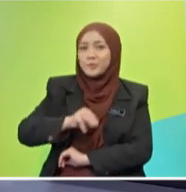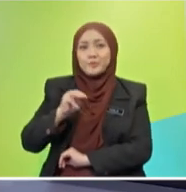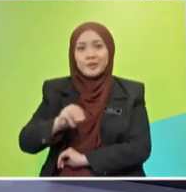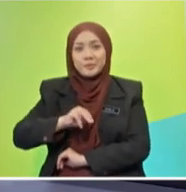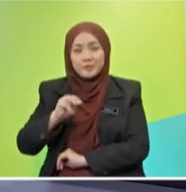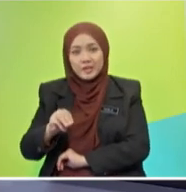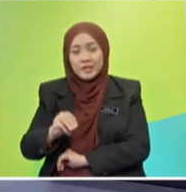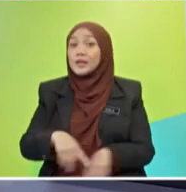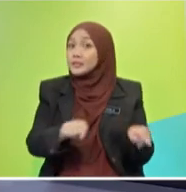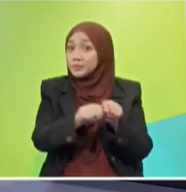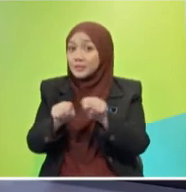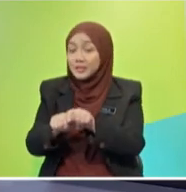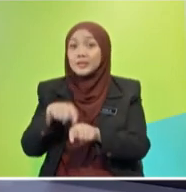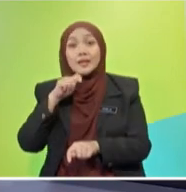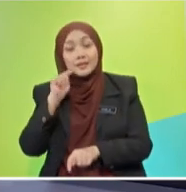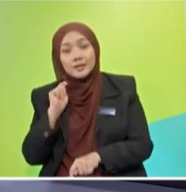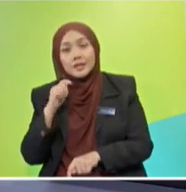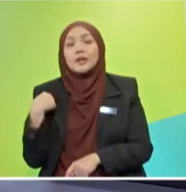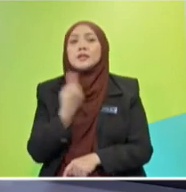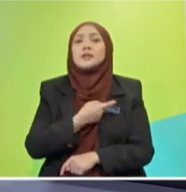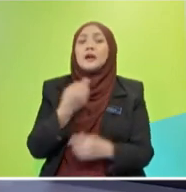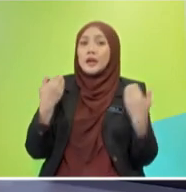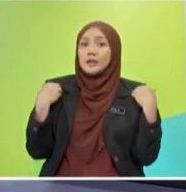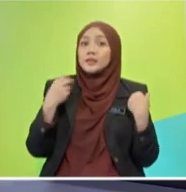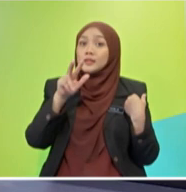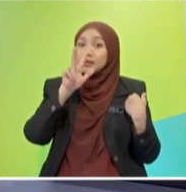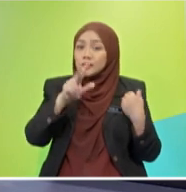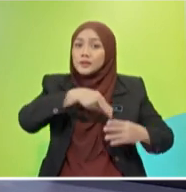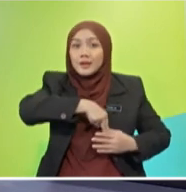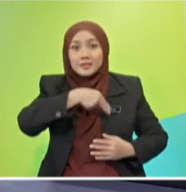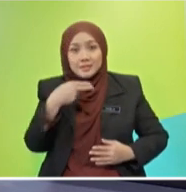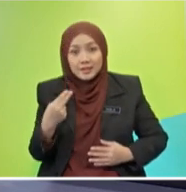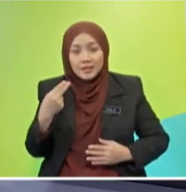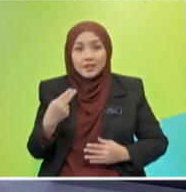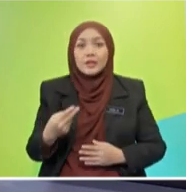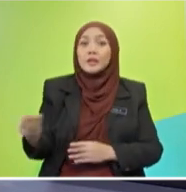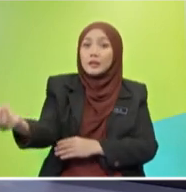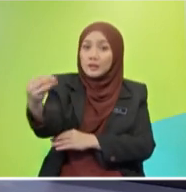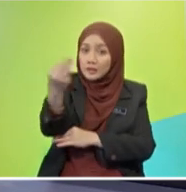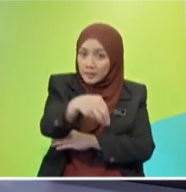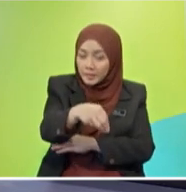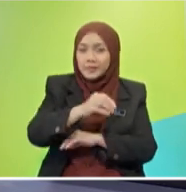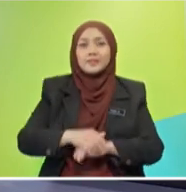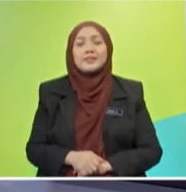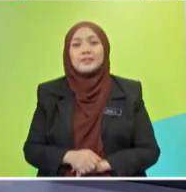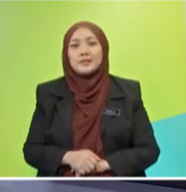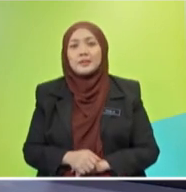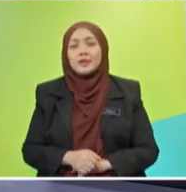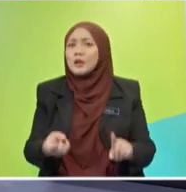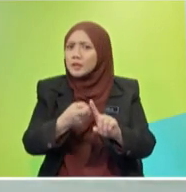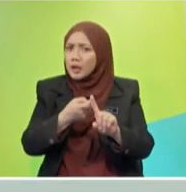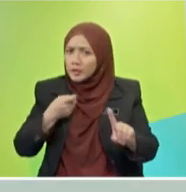tadi kita ada tiga jenis hasil tanaman yang utama ini hasil tanaman dari